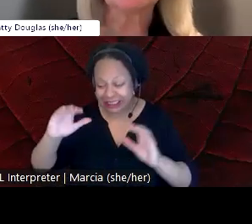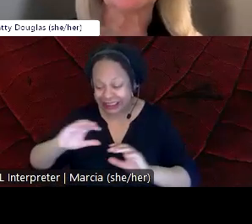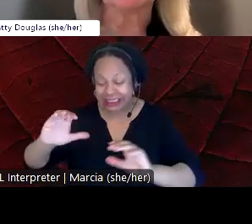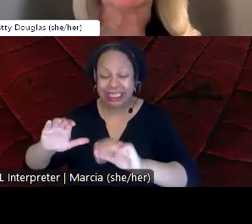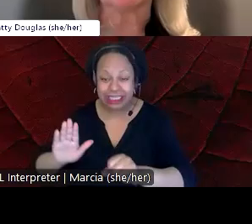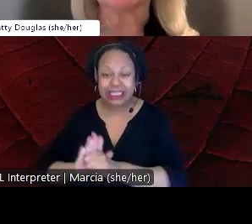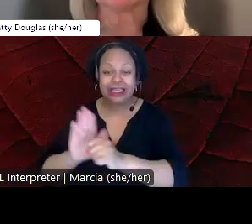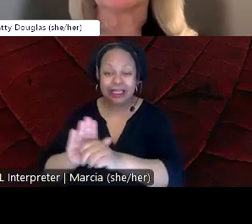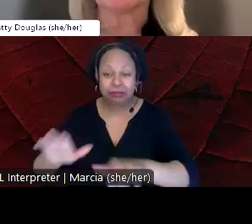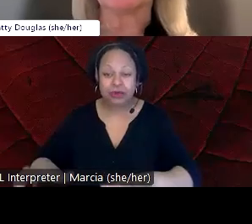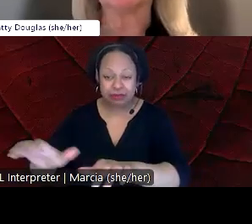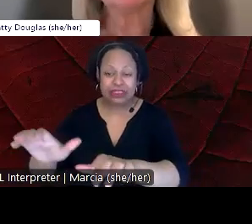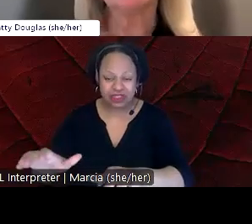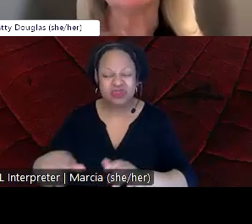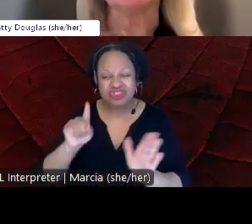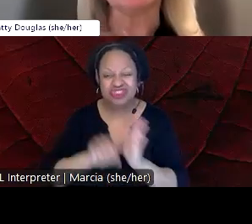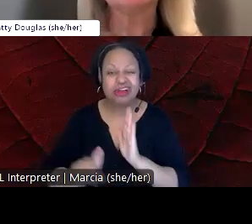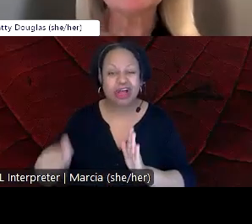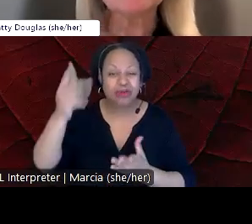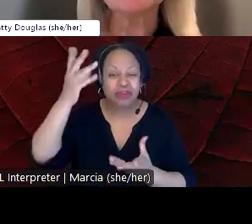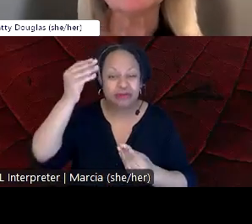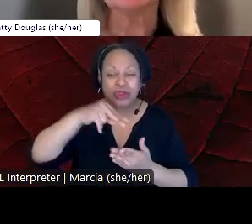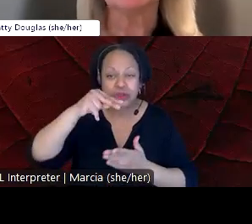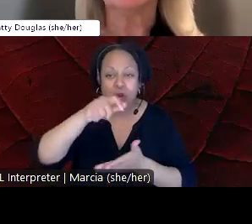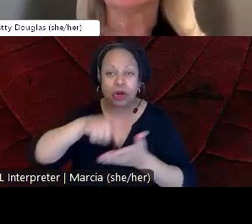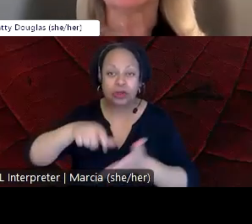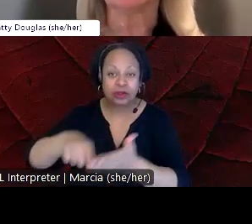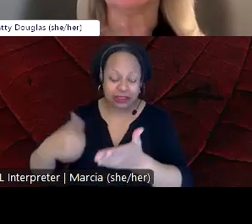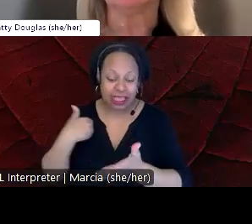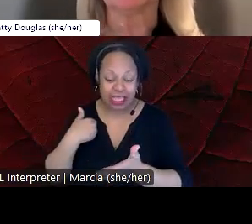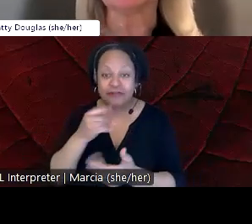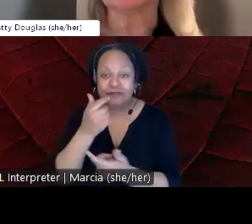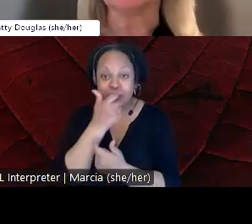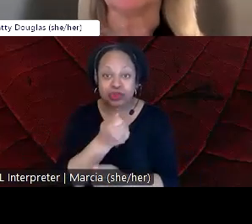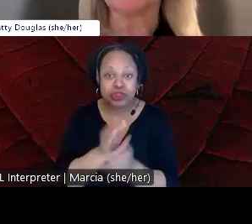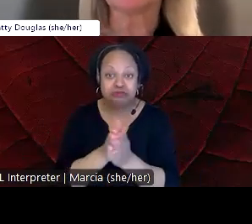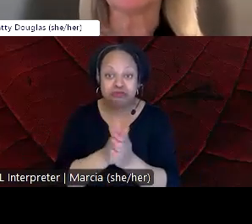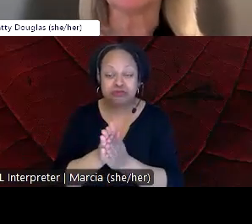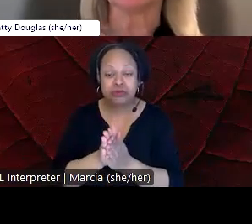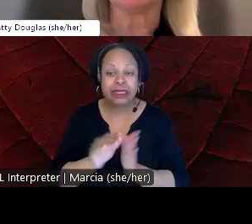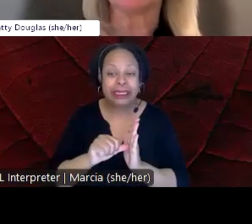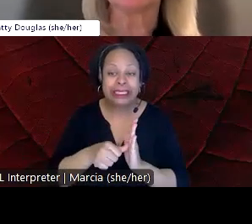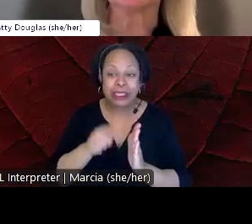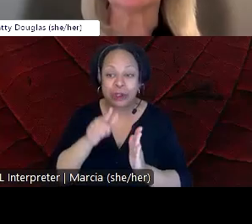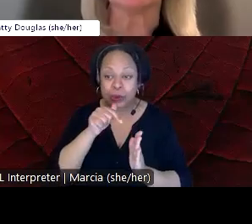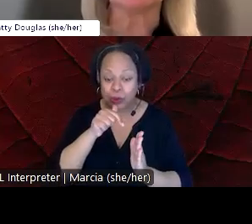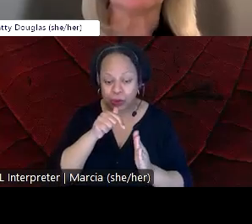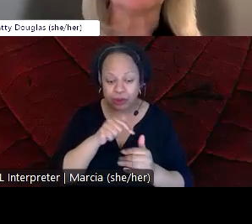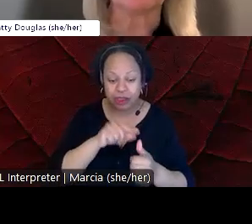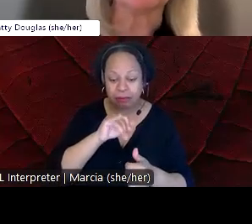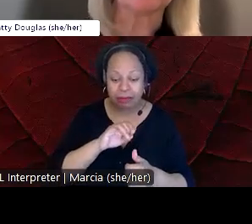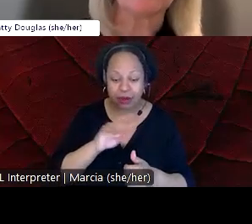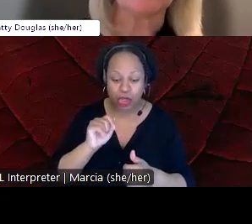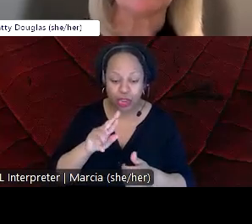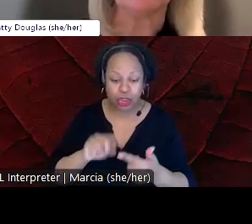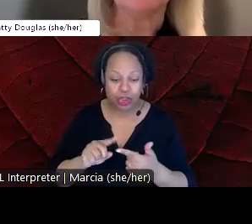justice. On peut également vérifier, je vous invite d'ailleurs à le faire, à consulter les autres articles. J'inclus ici donc des personnes à